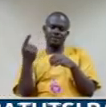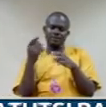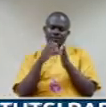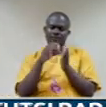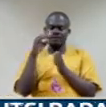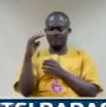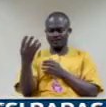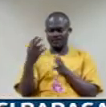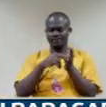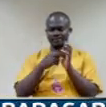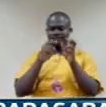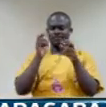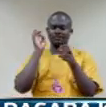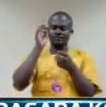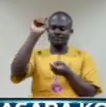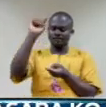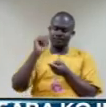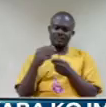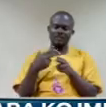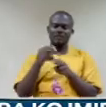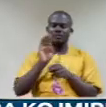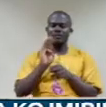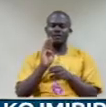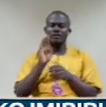1,421.4 bivuze ko hazagabanukaho miliyari zigera ku